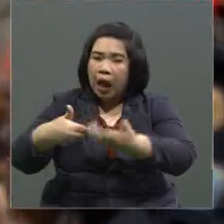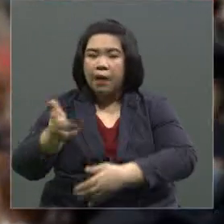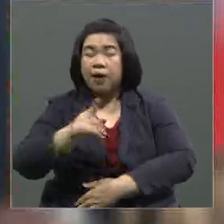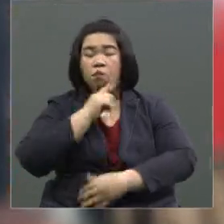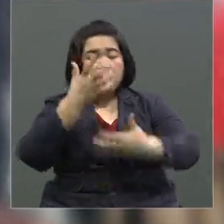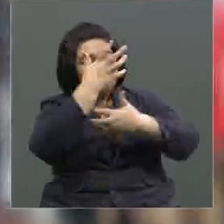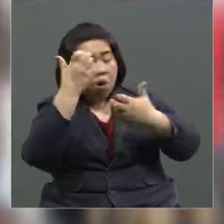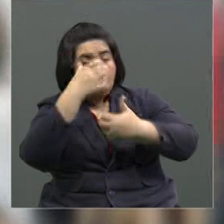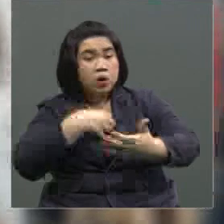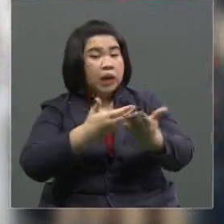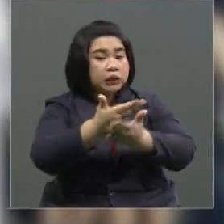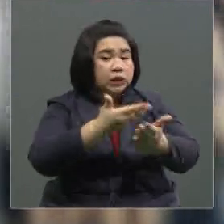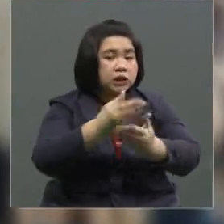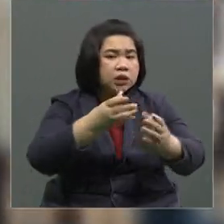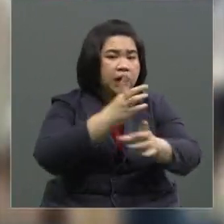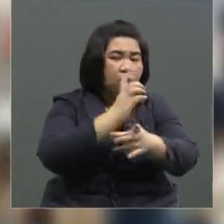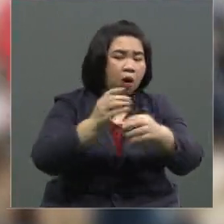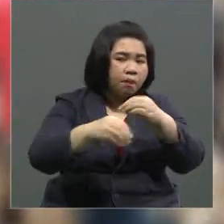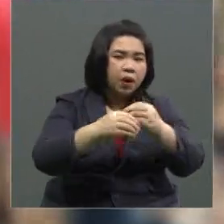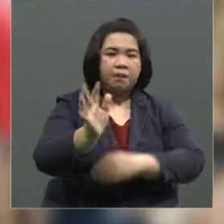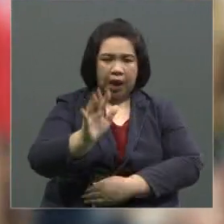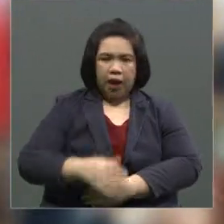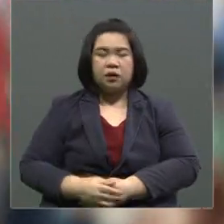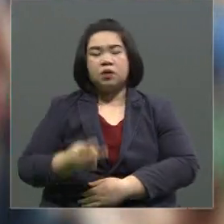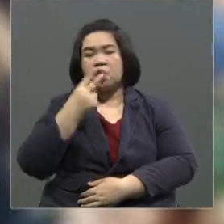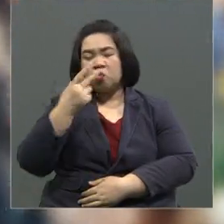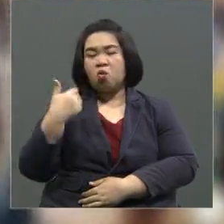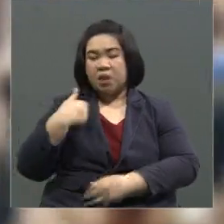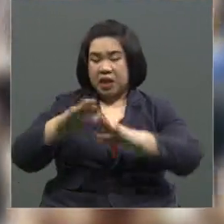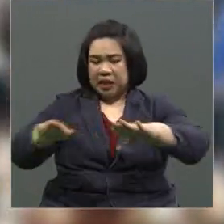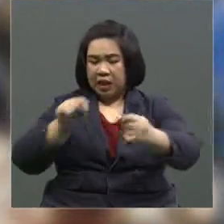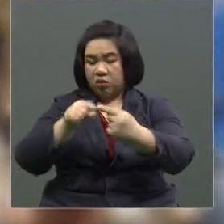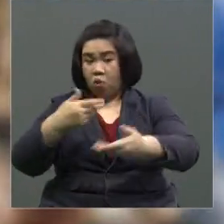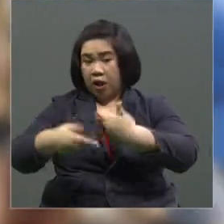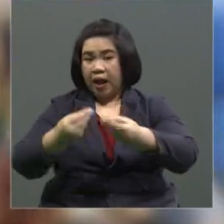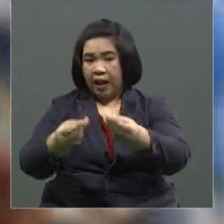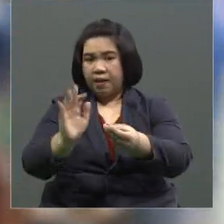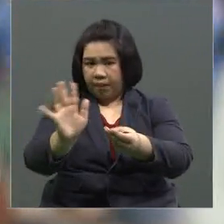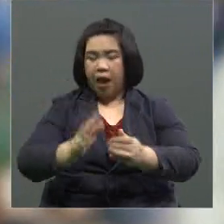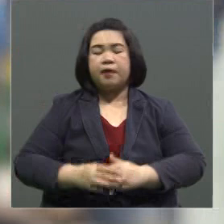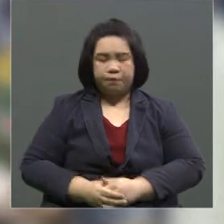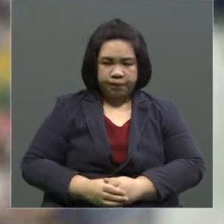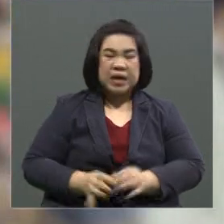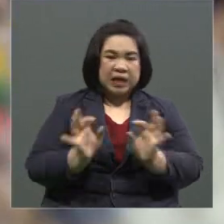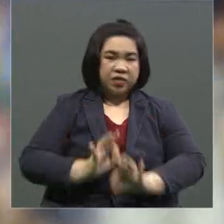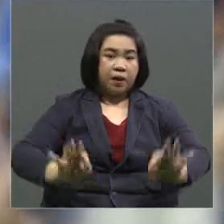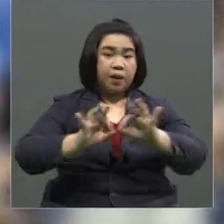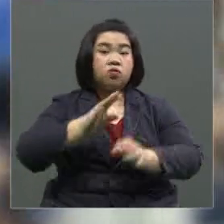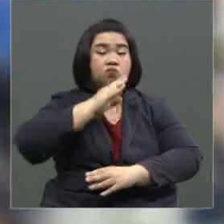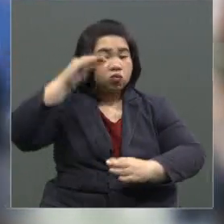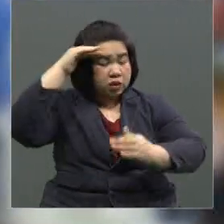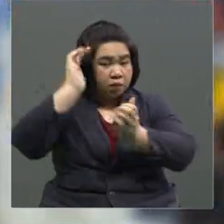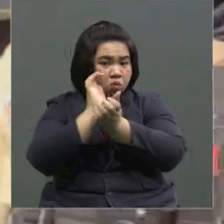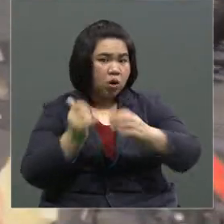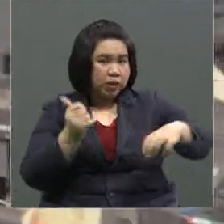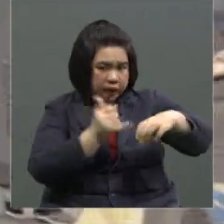เสพติดไม่ปล่อยให้เด็กประพฤติตนไม่สมควรไม่เหมาะสมรวมถึงข้อนี้สำคัญค่ะต้องให้ความร่วมมือกับเจ้าหน้าที่ในการที่จะเข้า